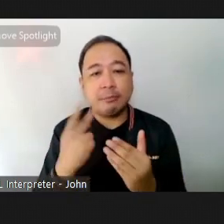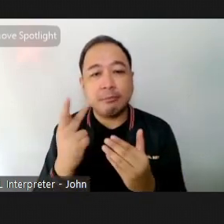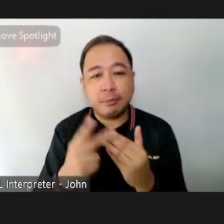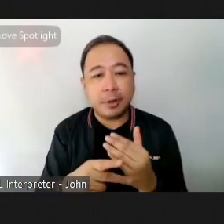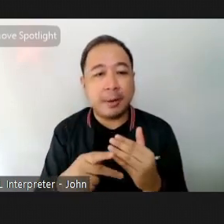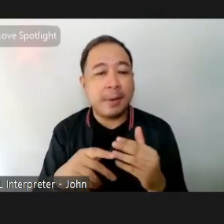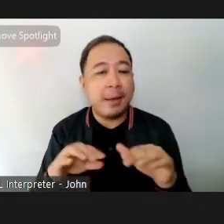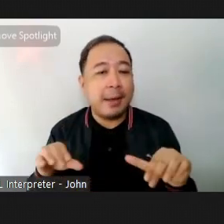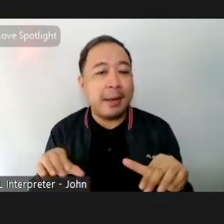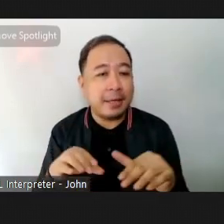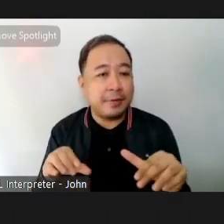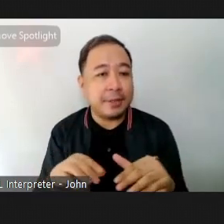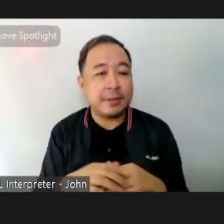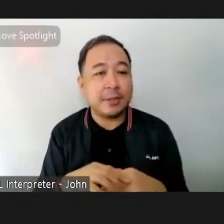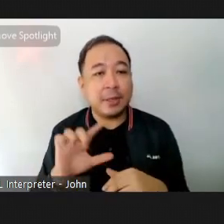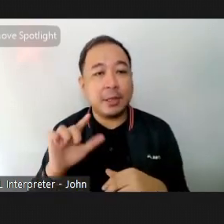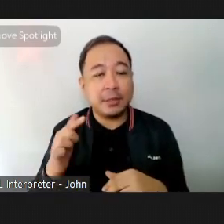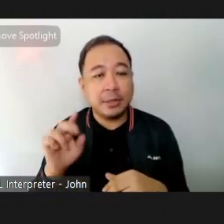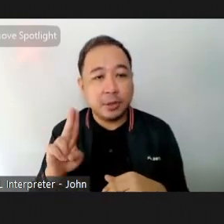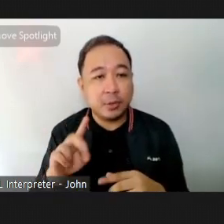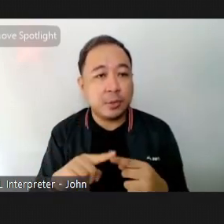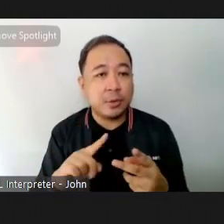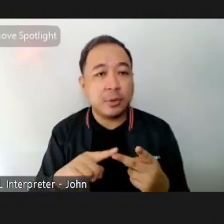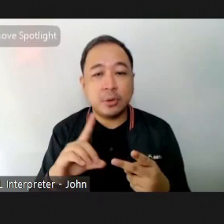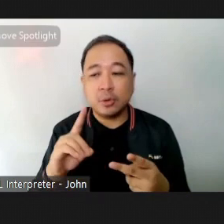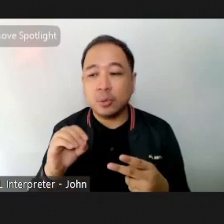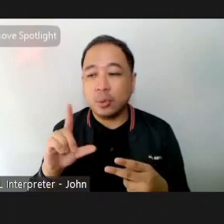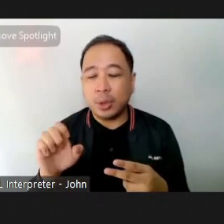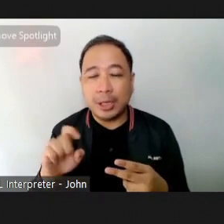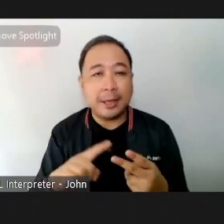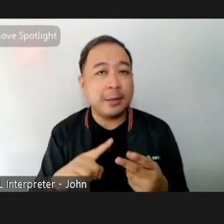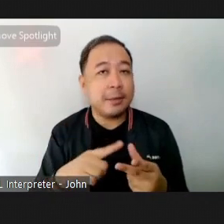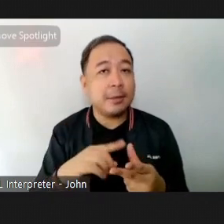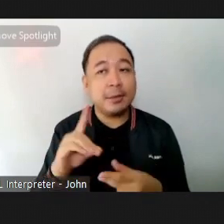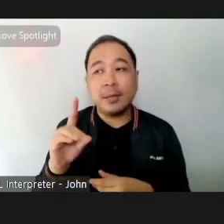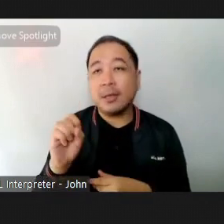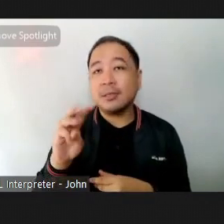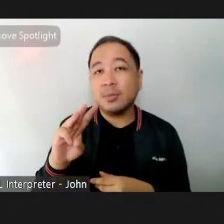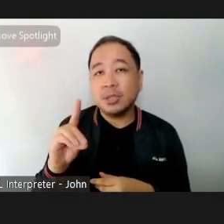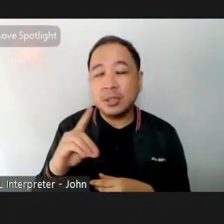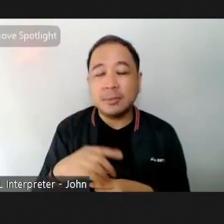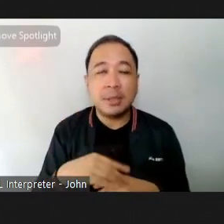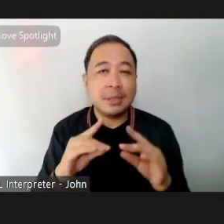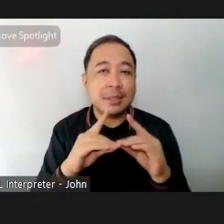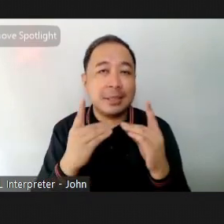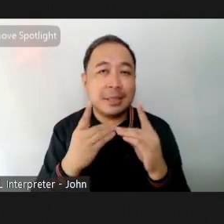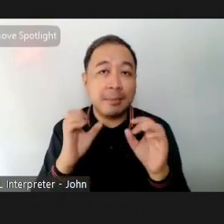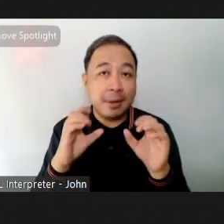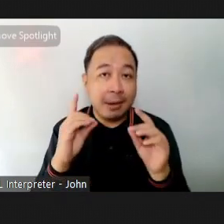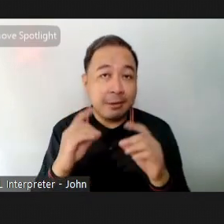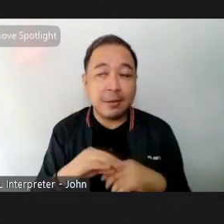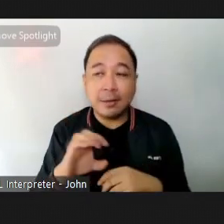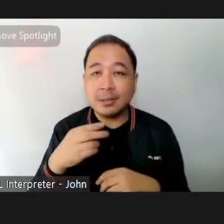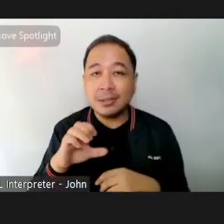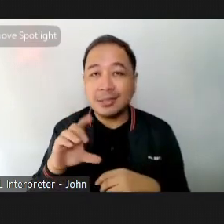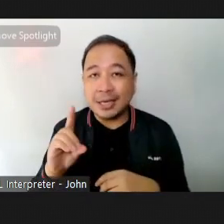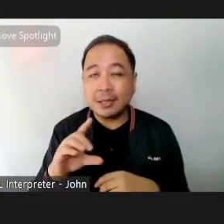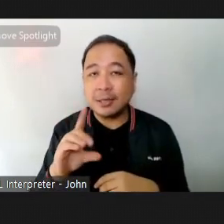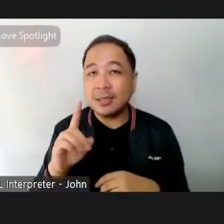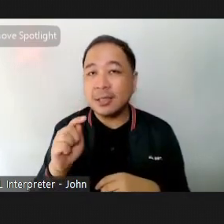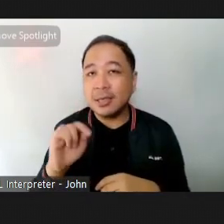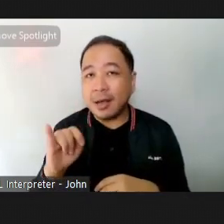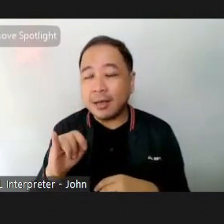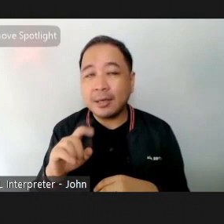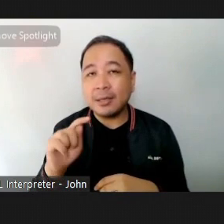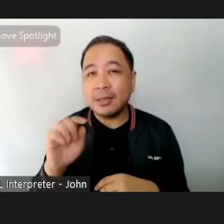aktibidad. Nandiyan yung LGUs, nandiyan yung DOLE, yung DSWD, yung DepEd, yung CHED, yung DTI, yung TESDA, at ang